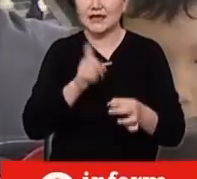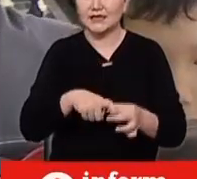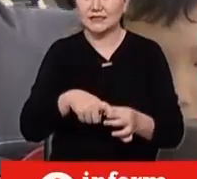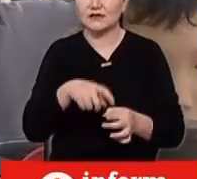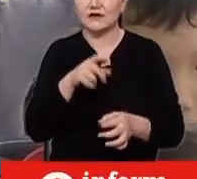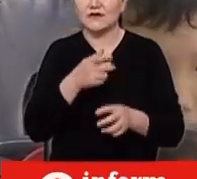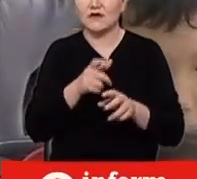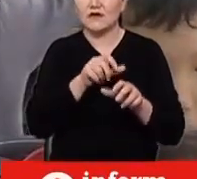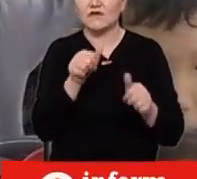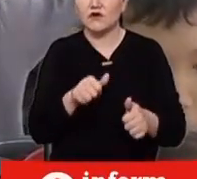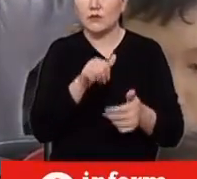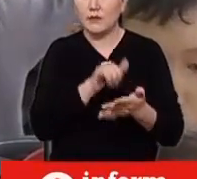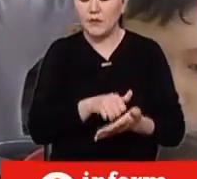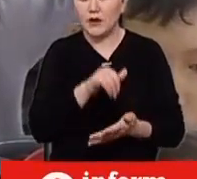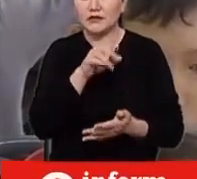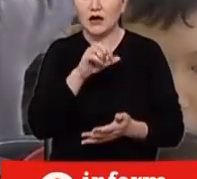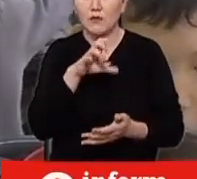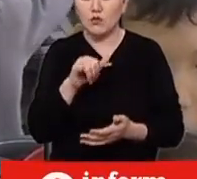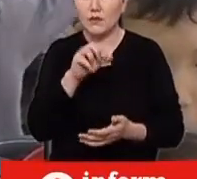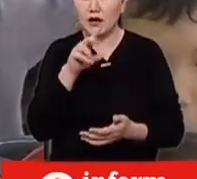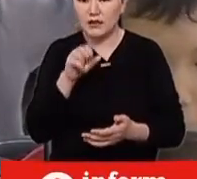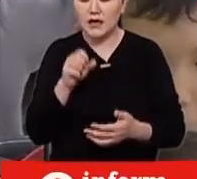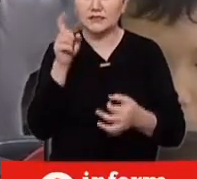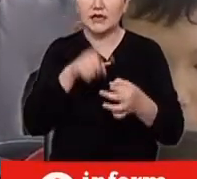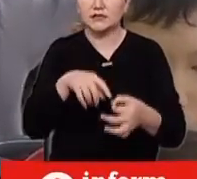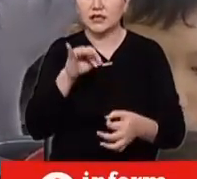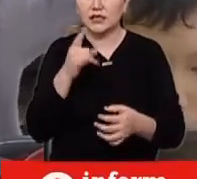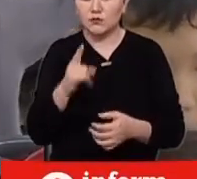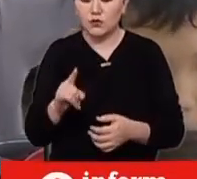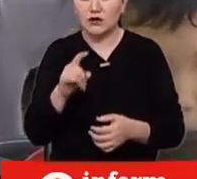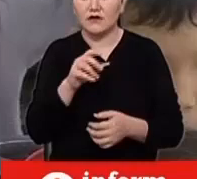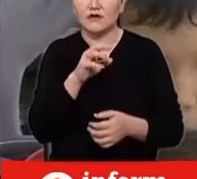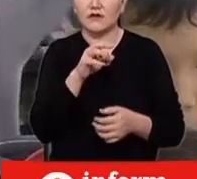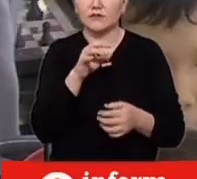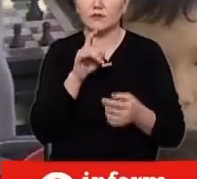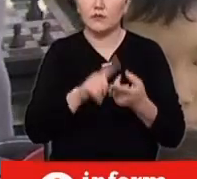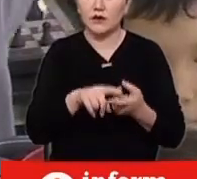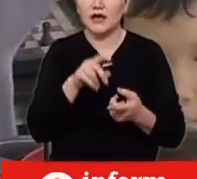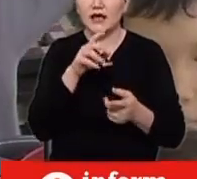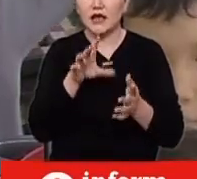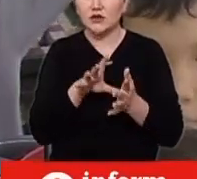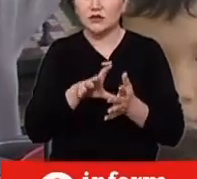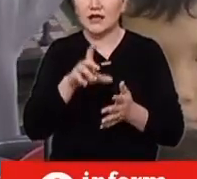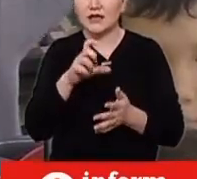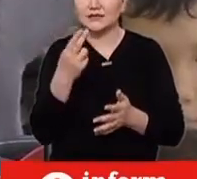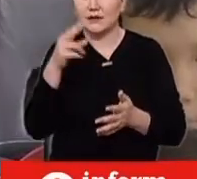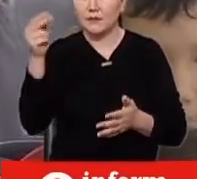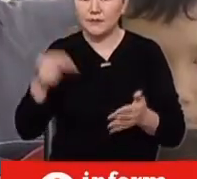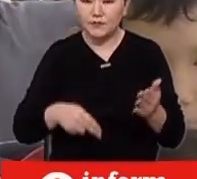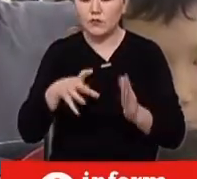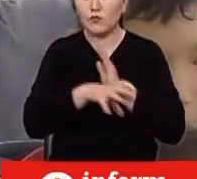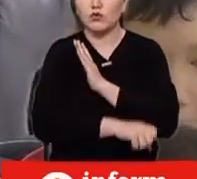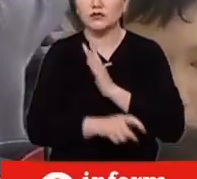на платформе «Дому Бала», зарегистрировать своего ребенка там же. Верифицироваться по электронно-цифровой подписи. После он